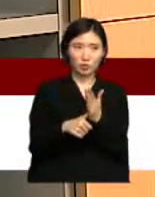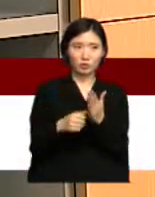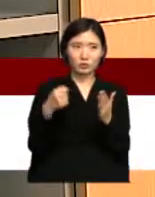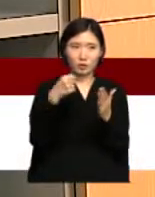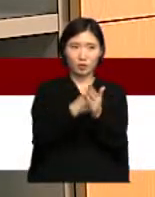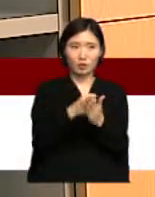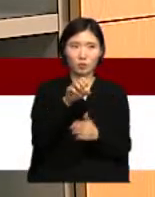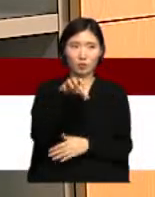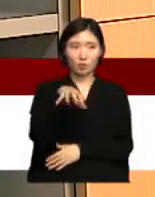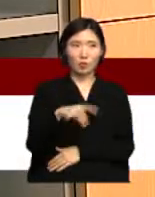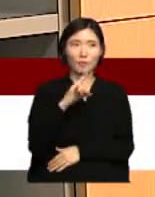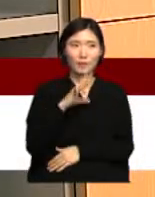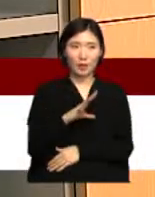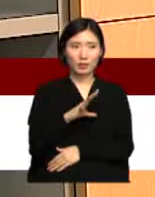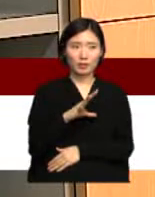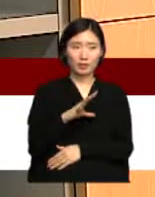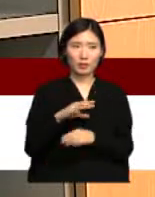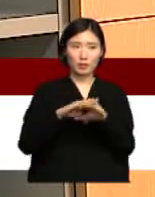되거든요. 그게 이제 가정용,